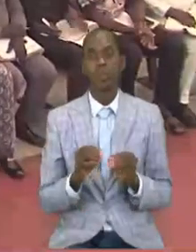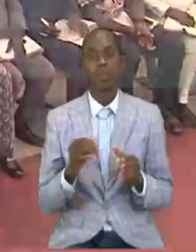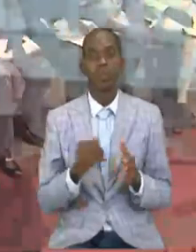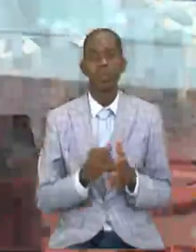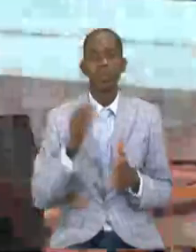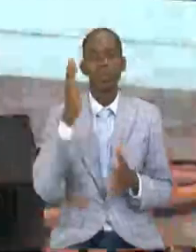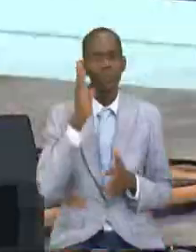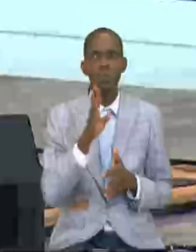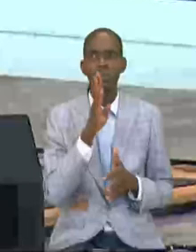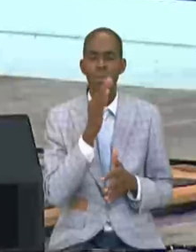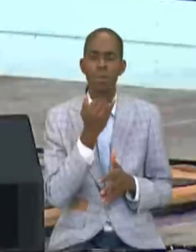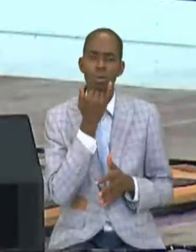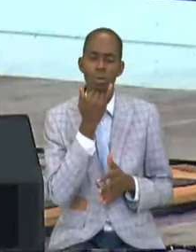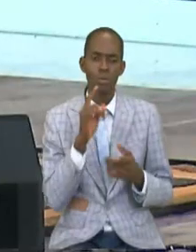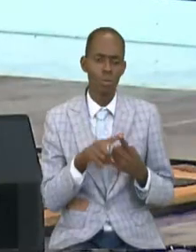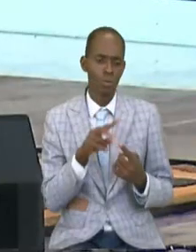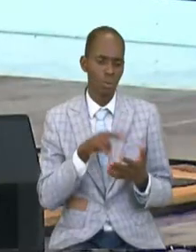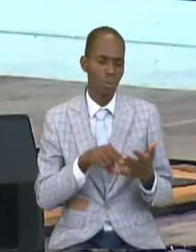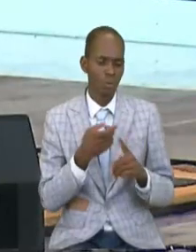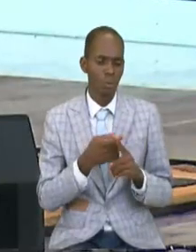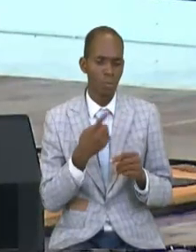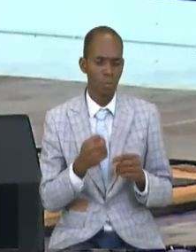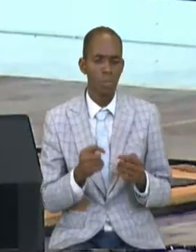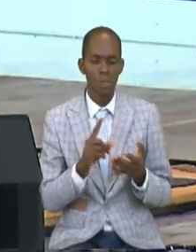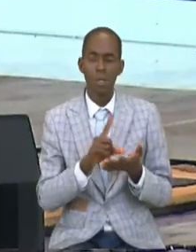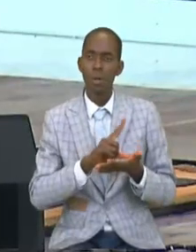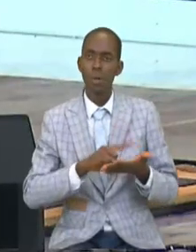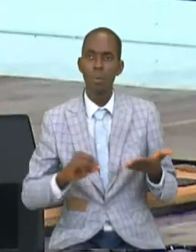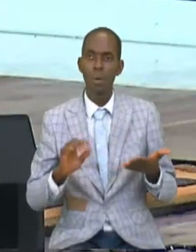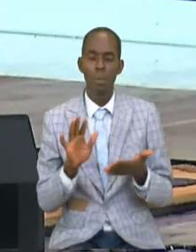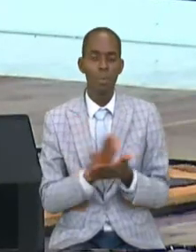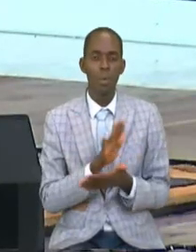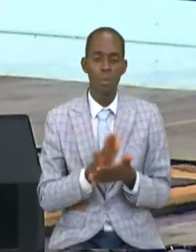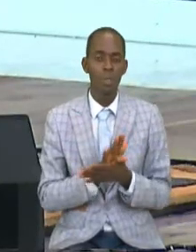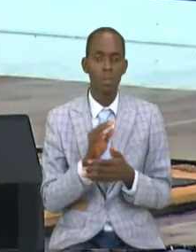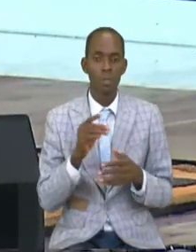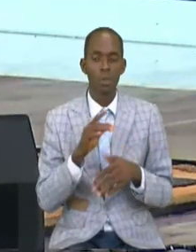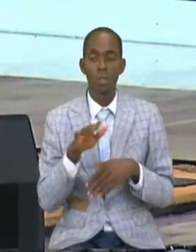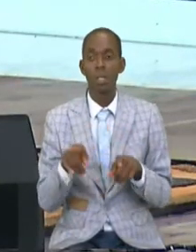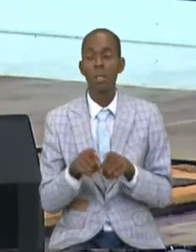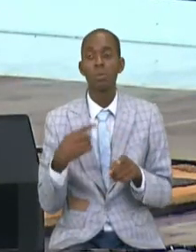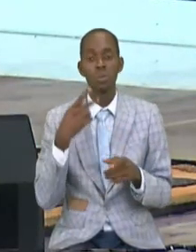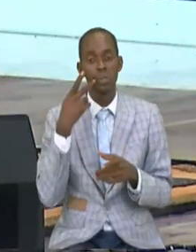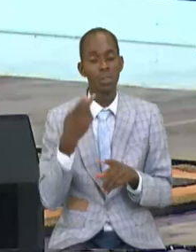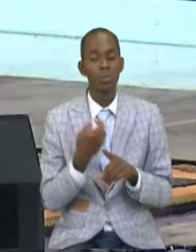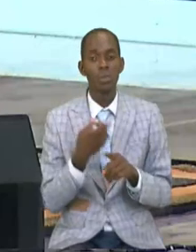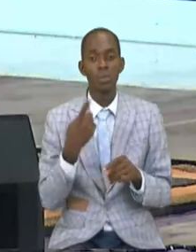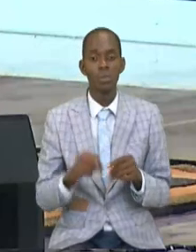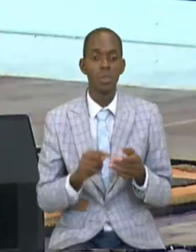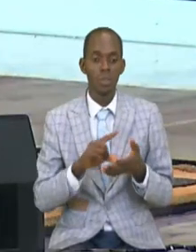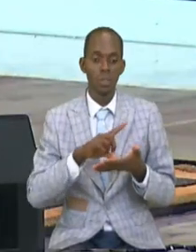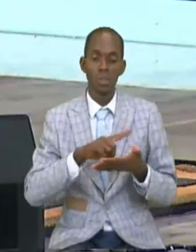C'est malheureux de lire dans les journaux que ces choses qu'on lit dans les journaux,